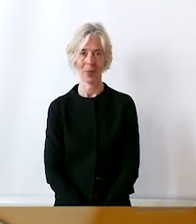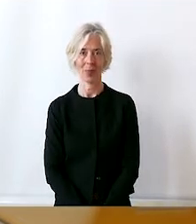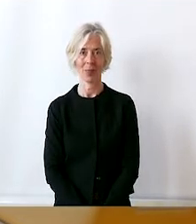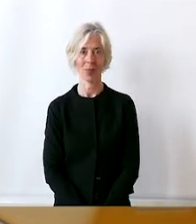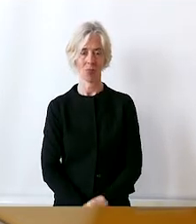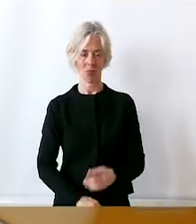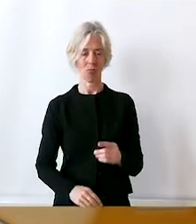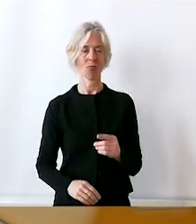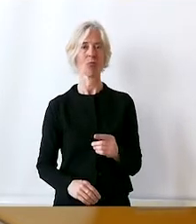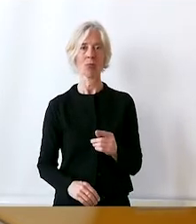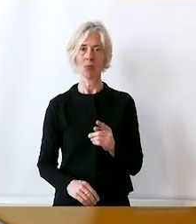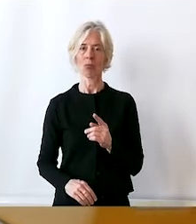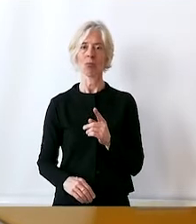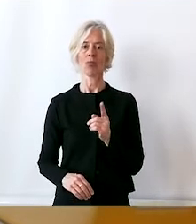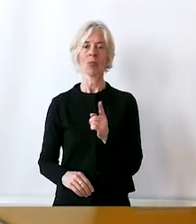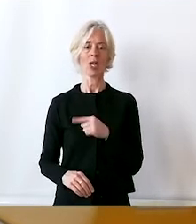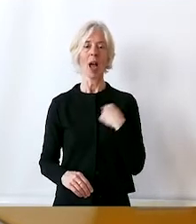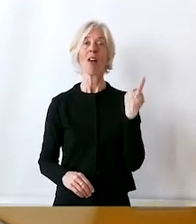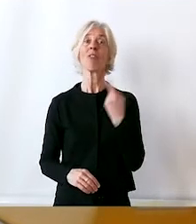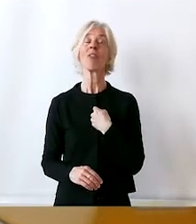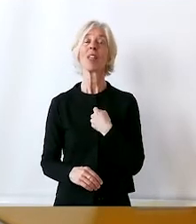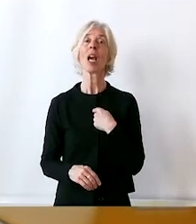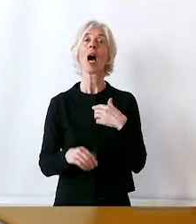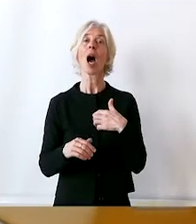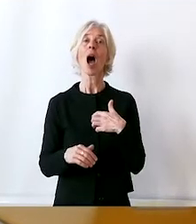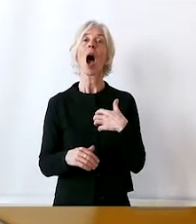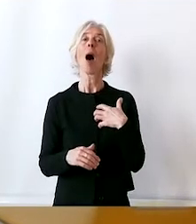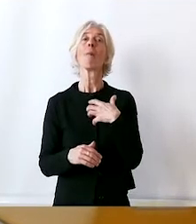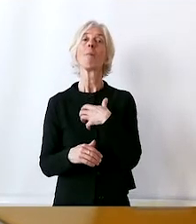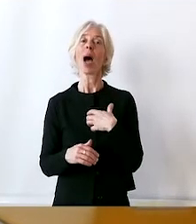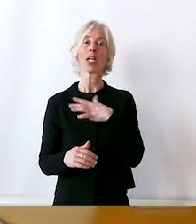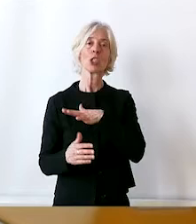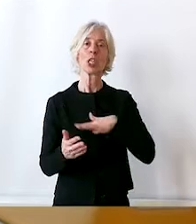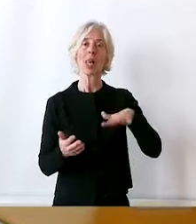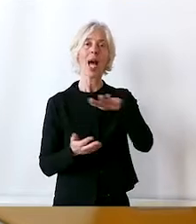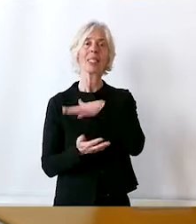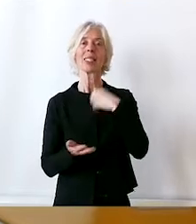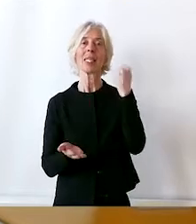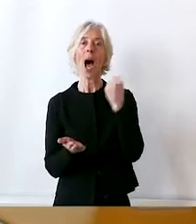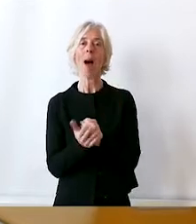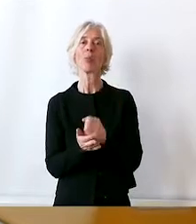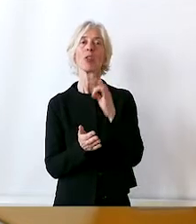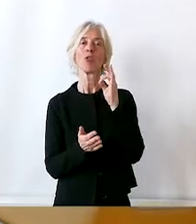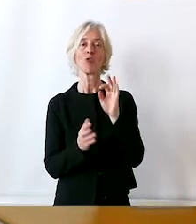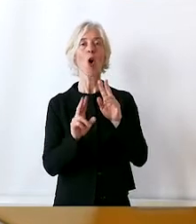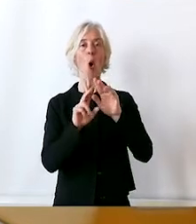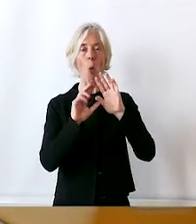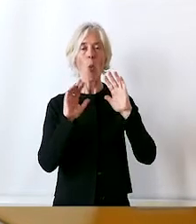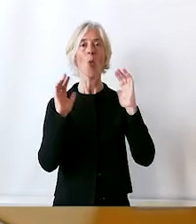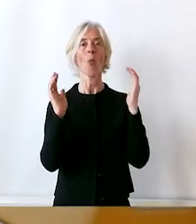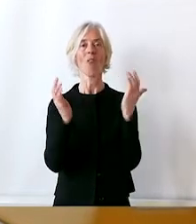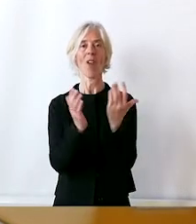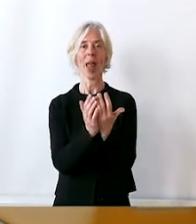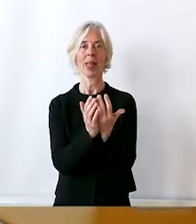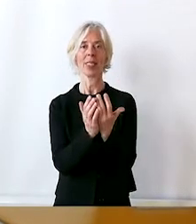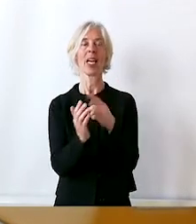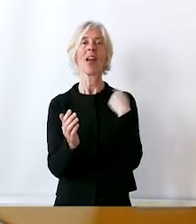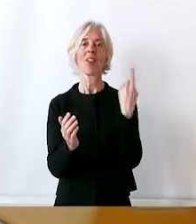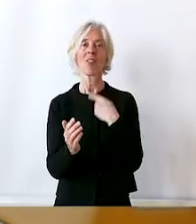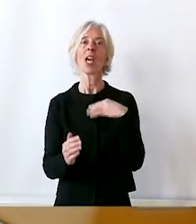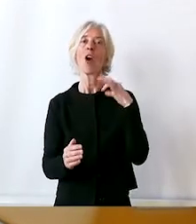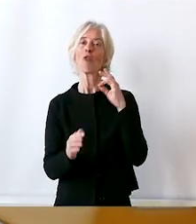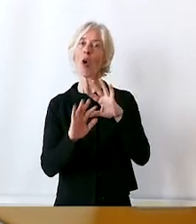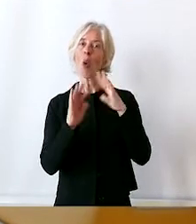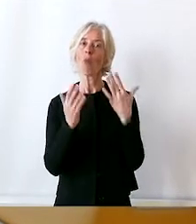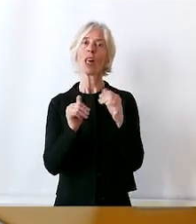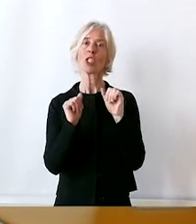Wir als Bayerisches Landesamt für Umwelt sind die zentrale Fachbehörde für Umwelt, Natur und Klimaschutz, Geologie und Wasserwirtschaft